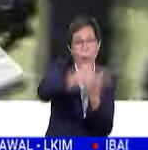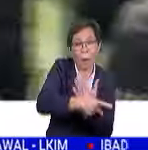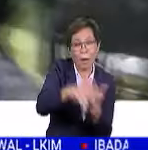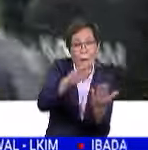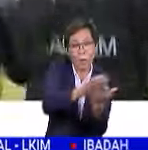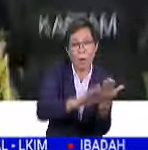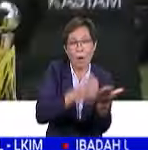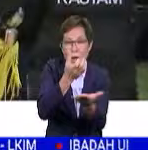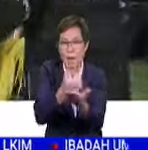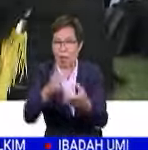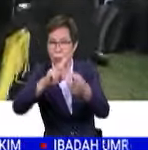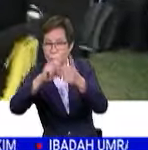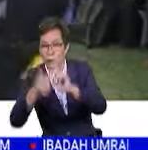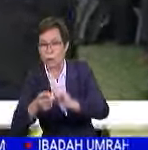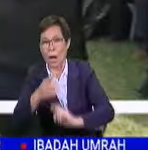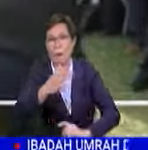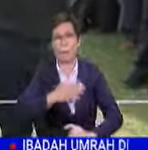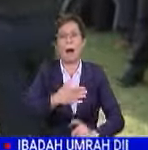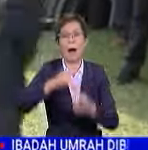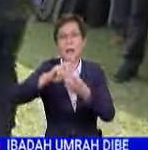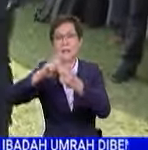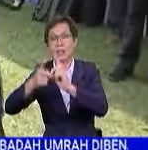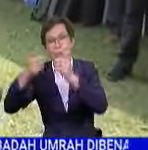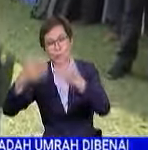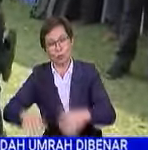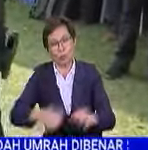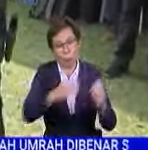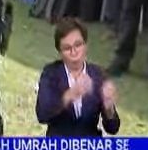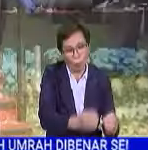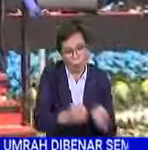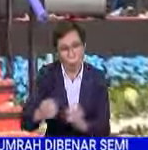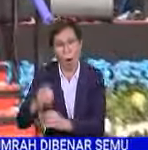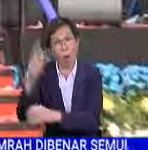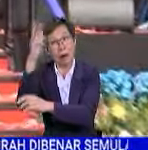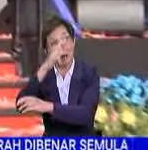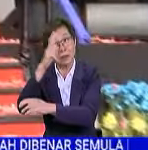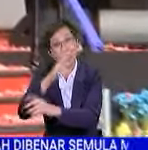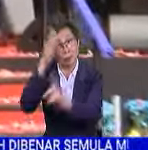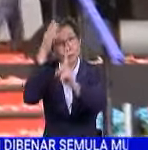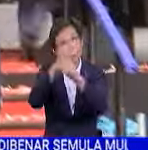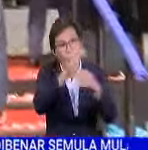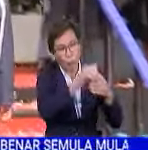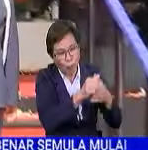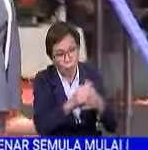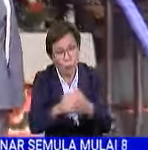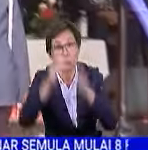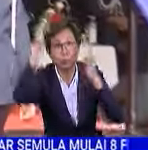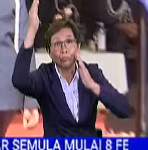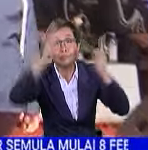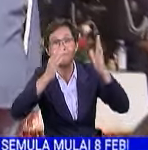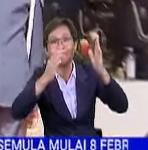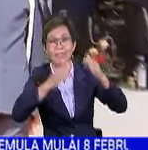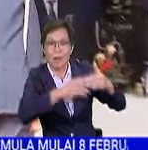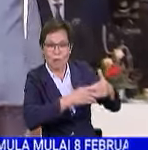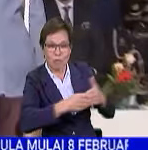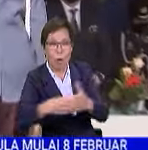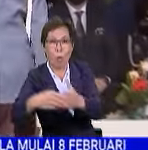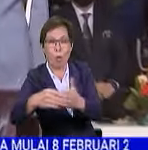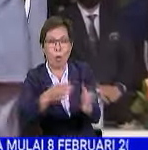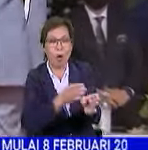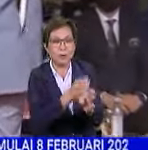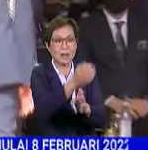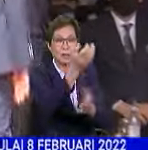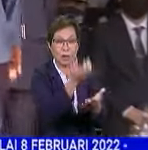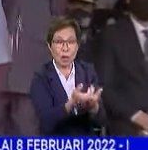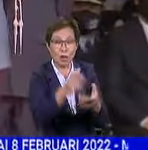ekonomi digital Malaysia My Digital yang telah dianjurkan oleh kerajaan ke arah memacu Malaysia sebagai peneraju sektor